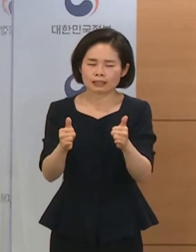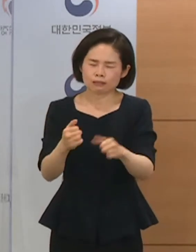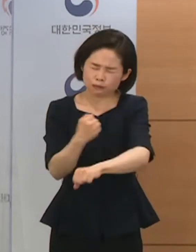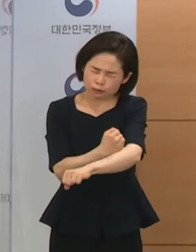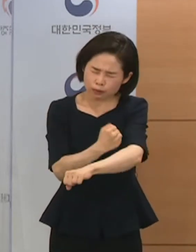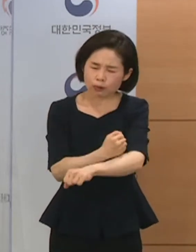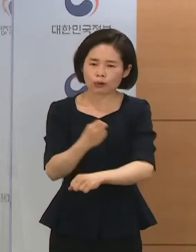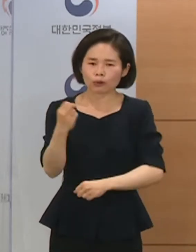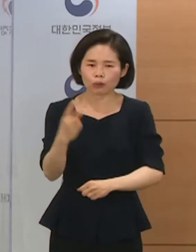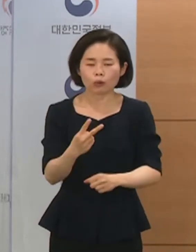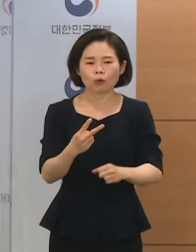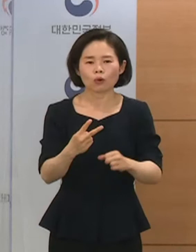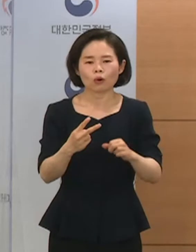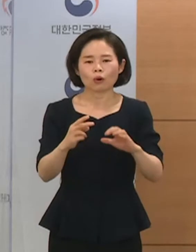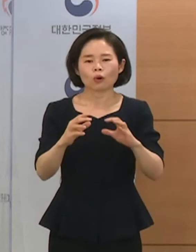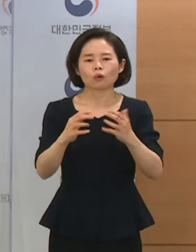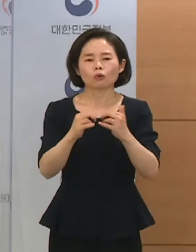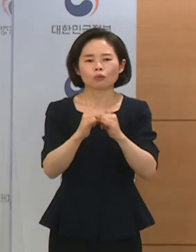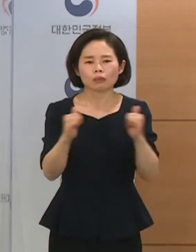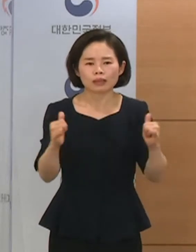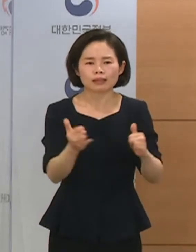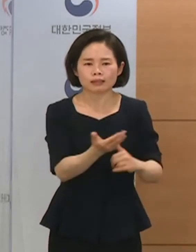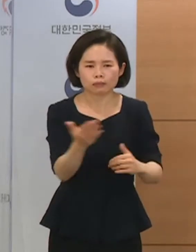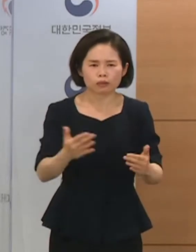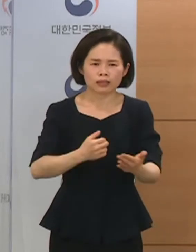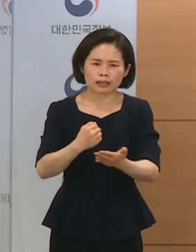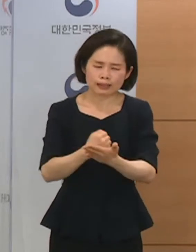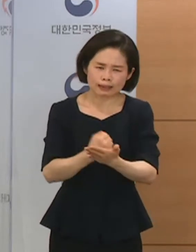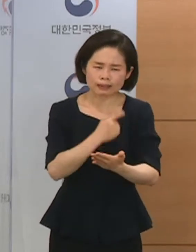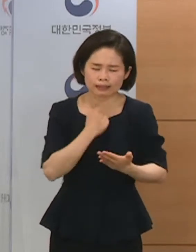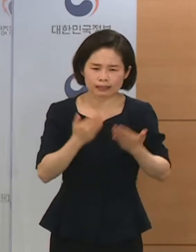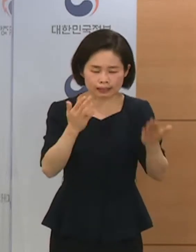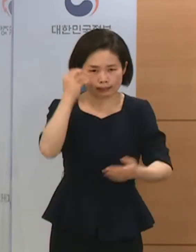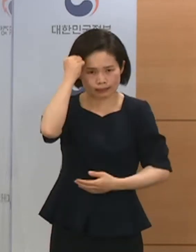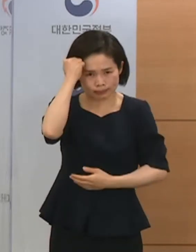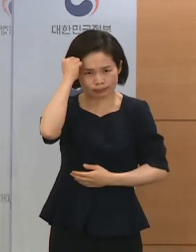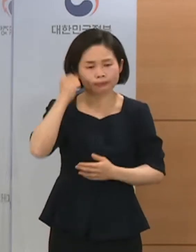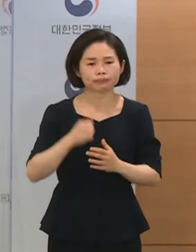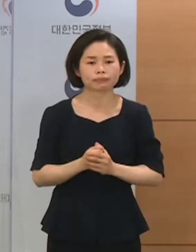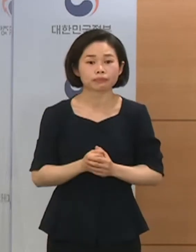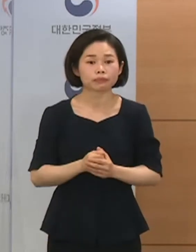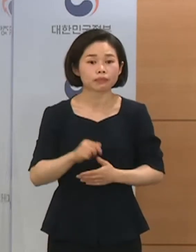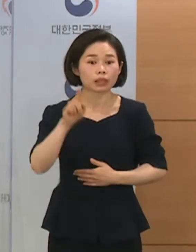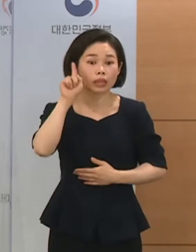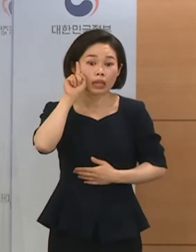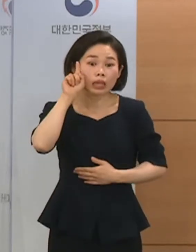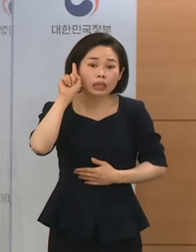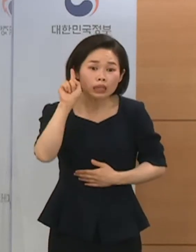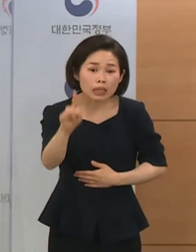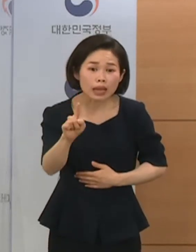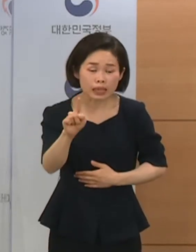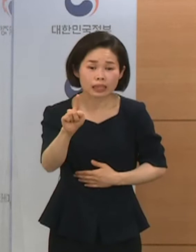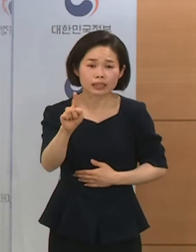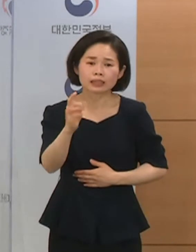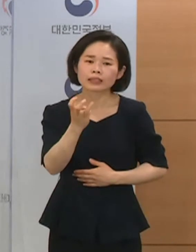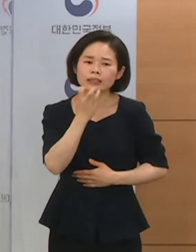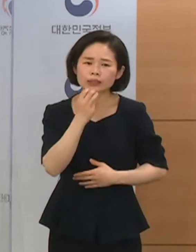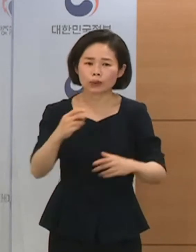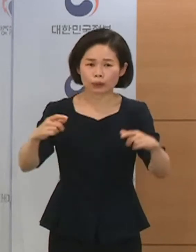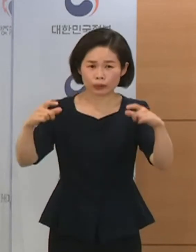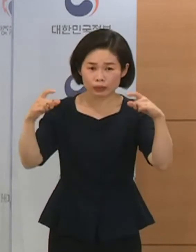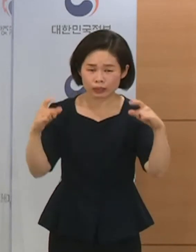많은 국민들의 안타까움을 잊지 말아야 할 것입니다. 특별히 내일 대규모 집회를 계획하고